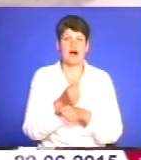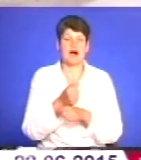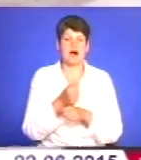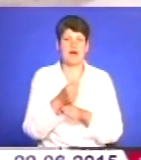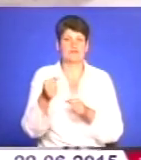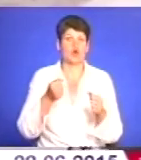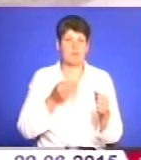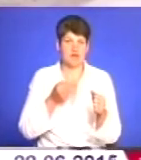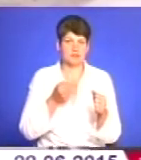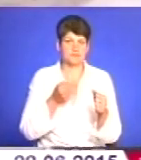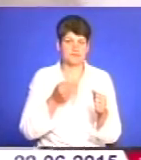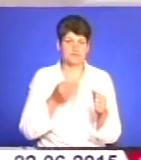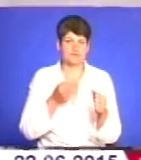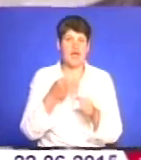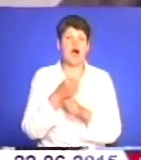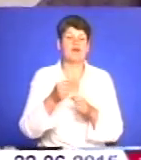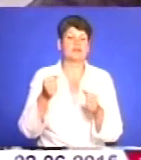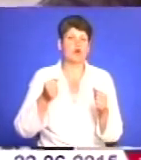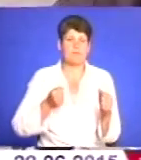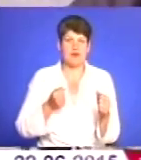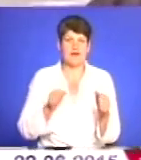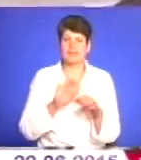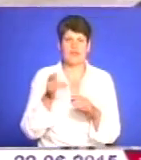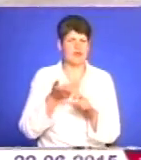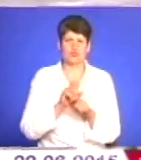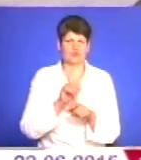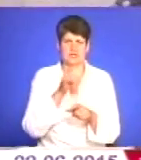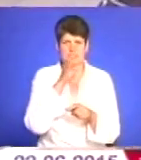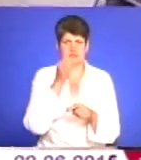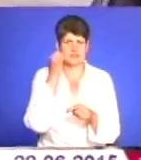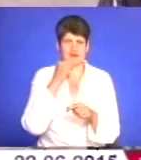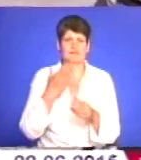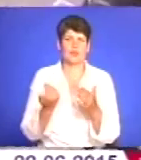це за автомат? Автомат не дуже старий, він новий.